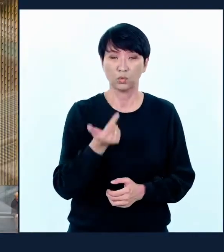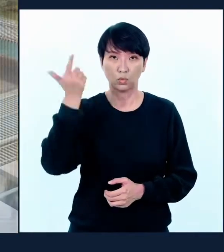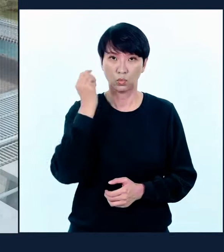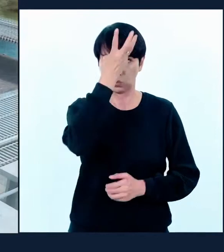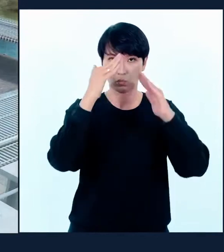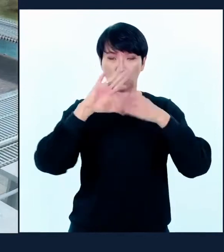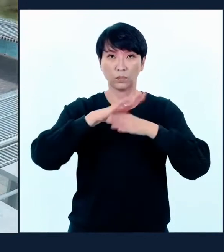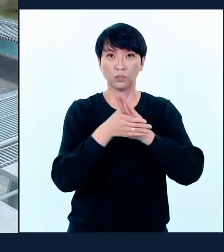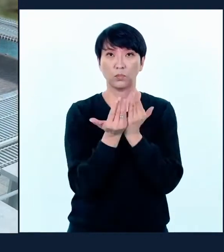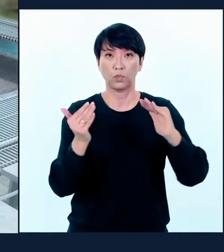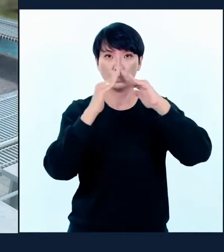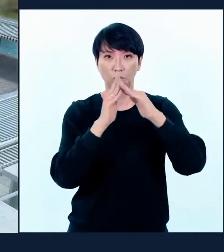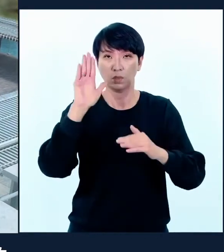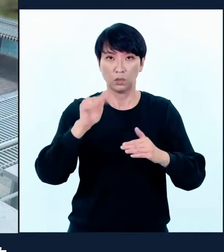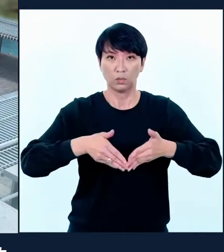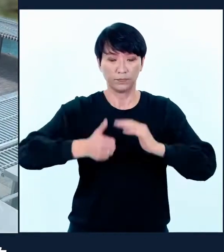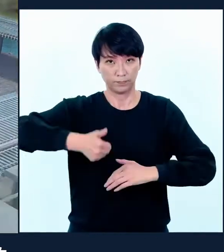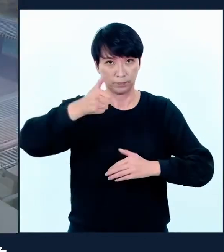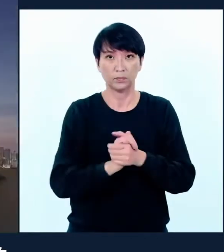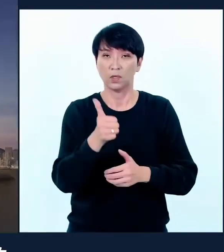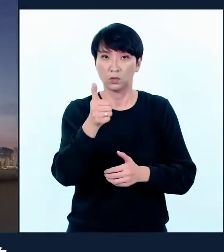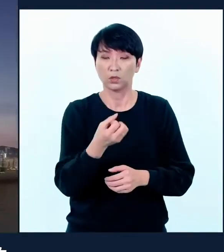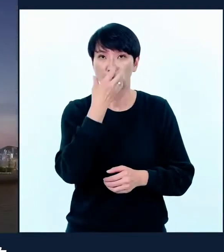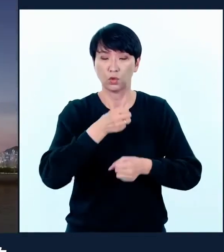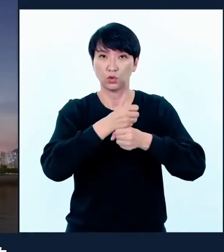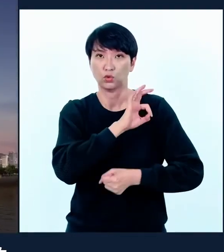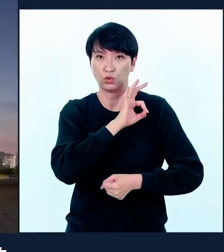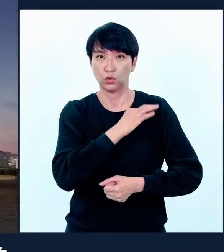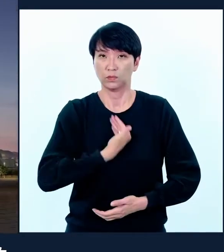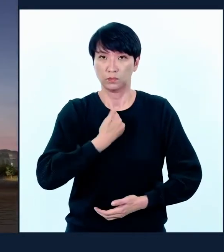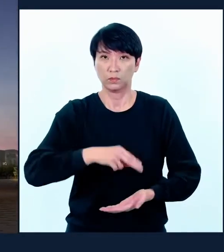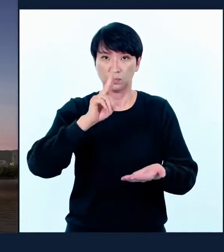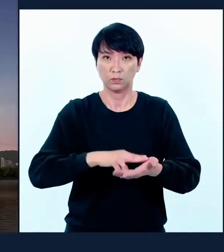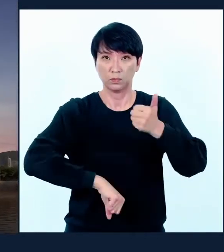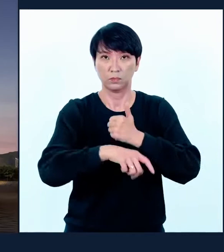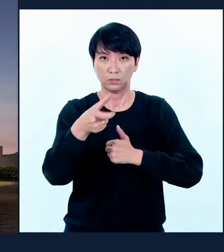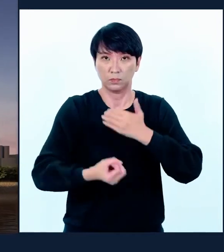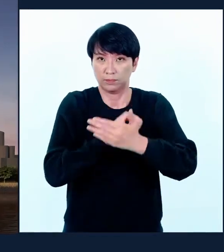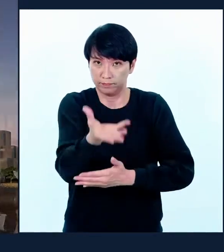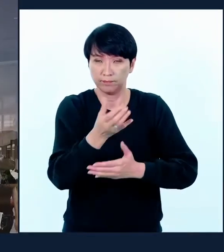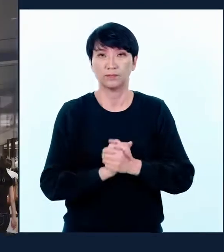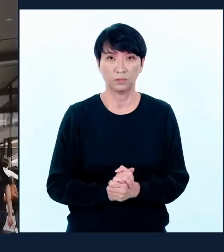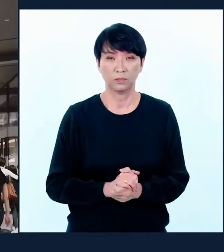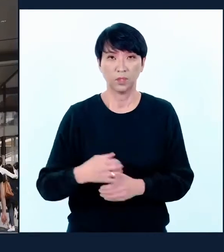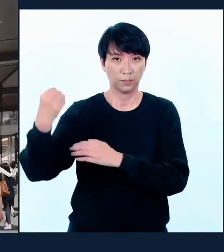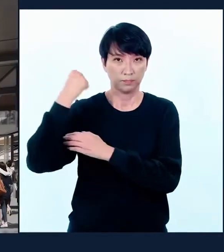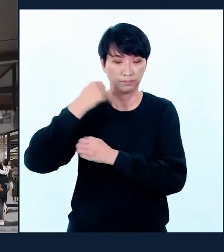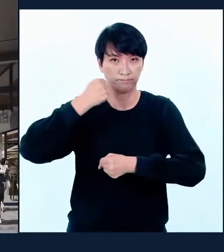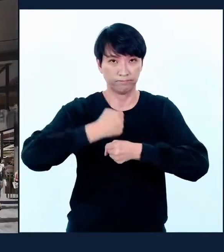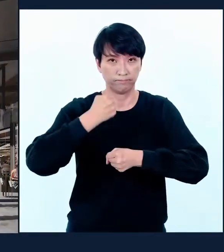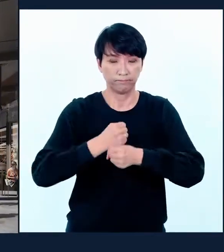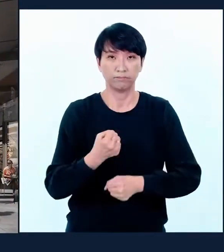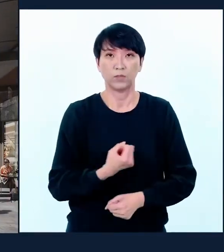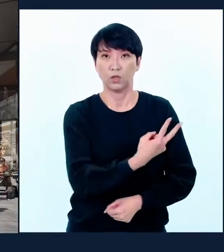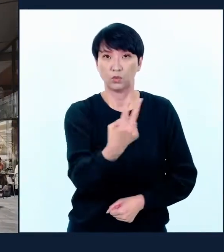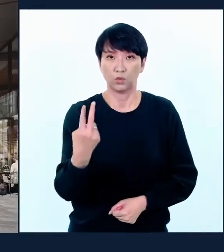故宫文化博物馆得以落实，有赖香港赛马会慈善信托基金的慷慨捐助。我们致力打造一个